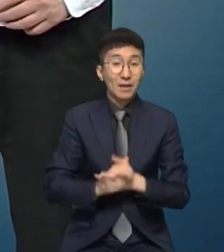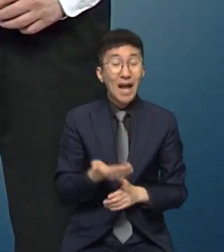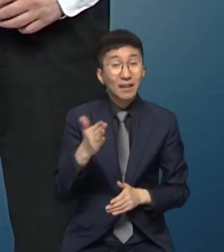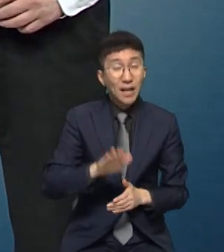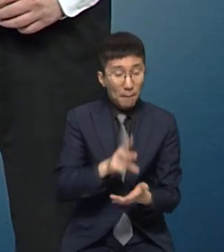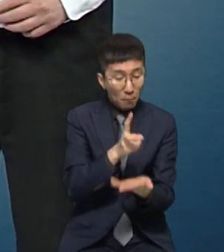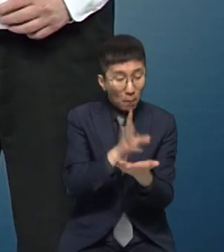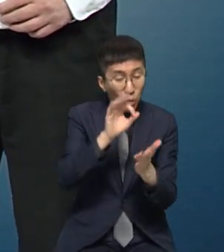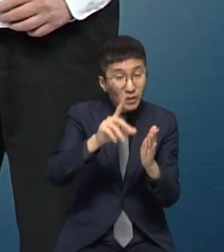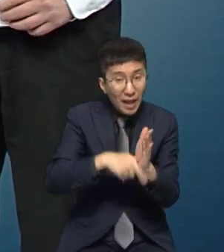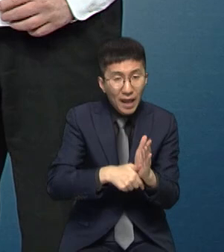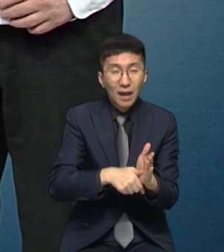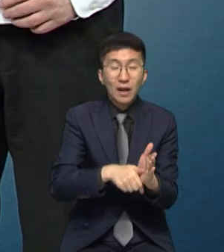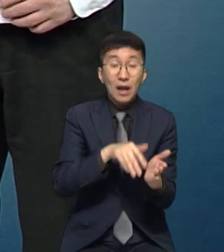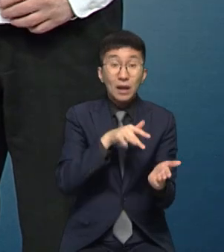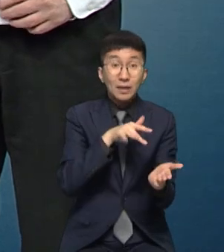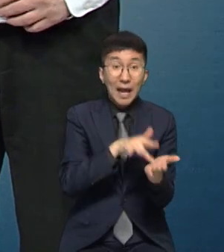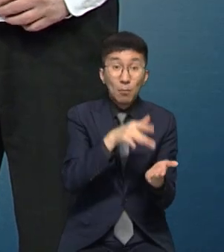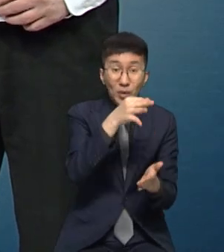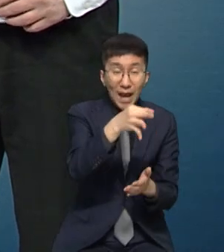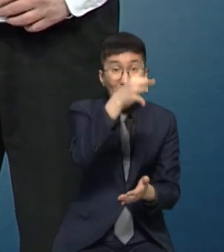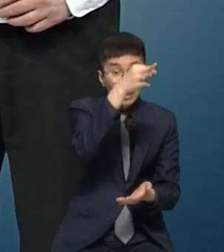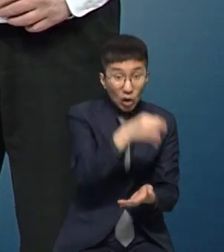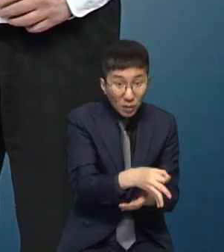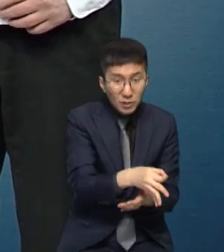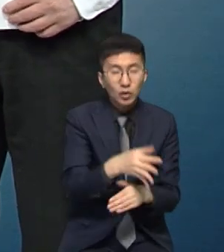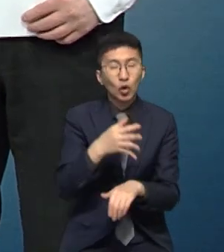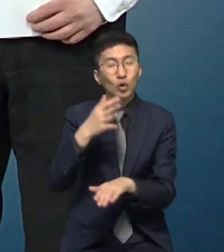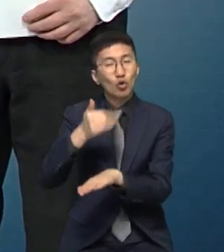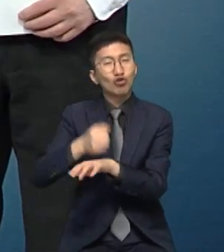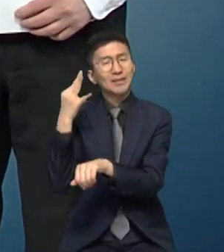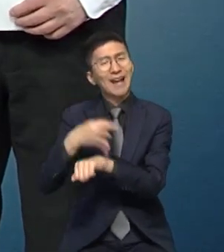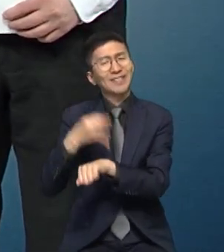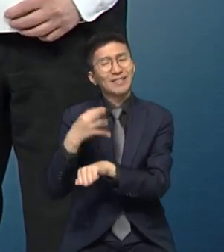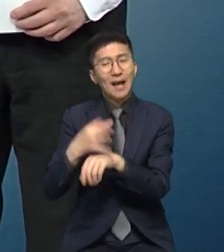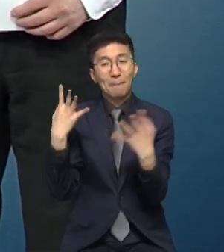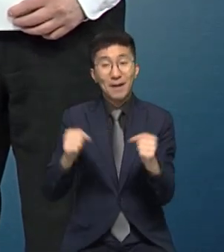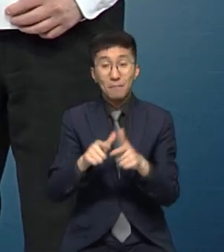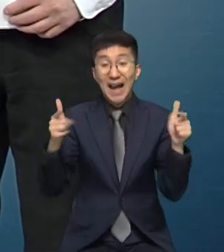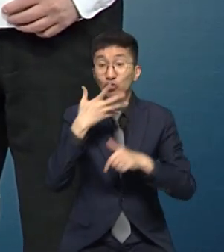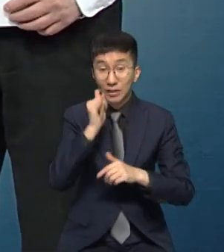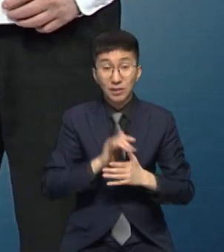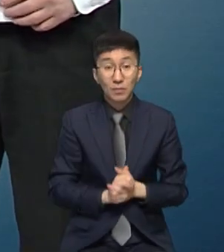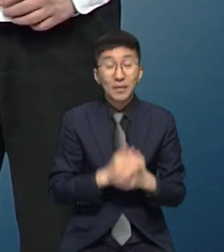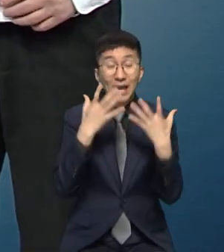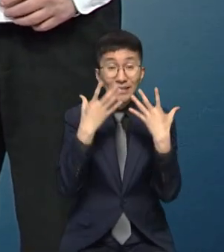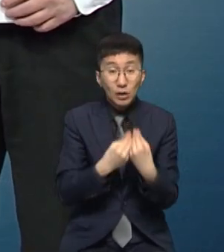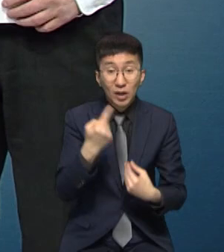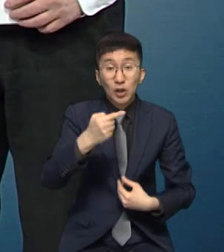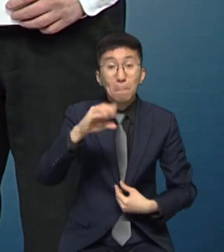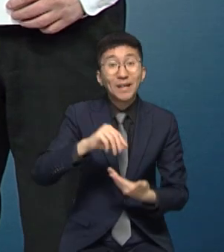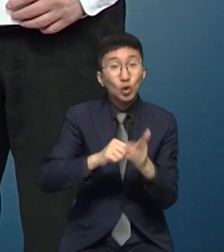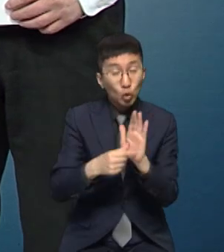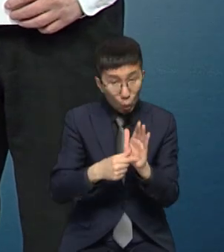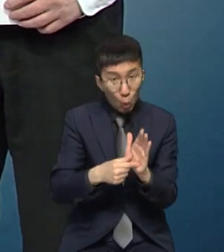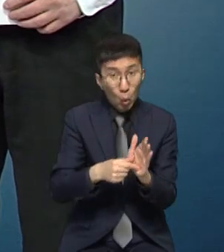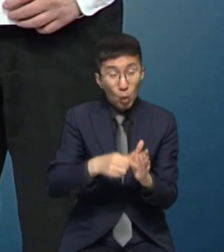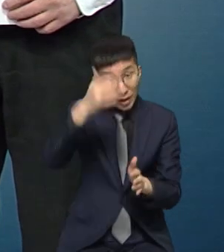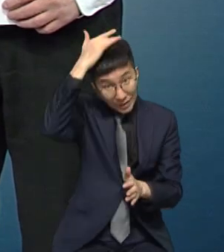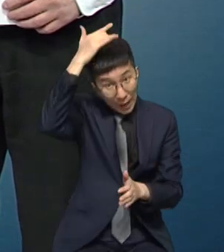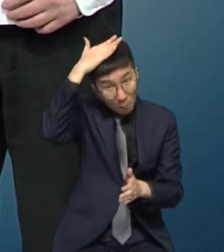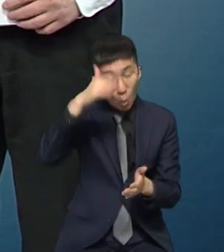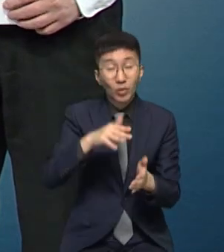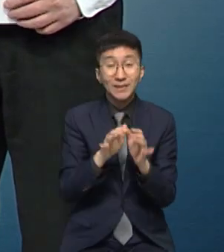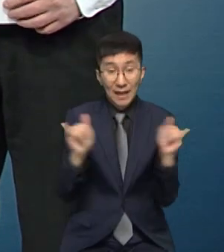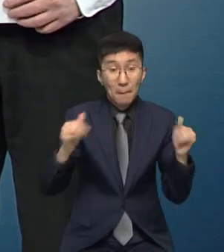빠져 있습니다. 가격이 내려가면 수요도 급증한다는 겁니다. 최대치를 가정해 탈모 인구를 1천만 명으로 단순